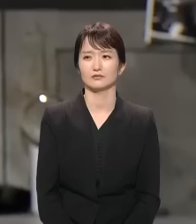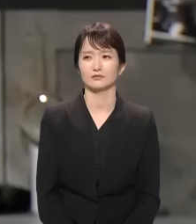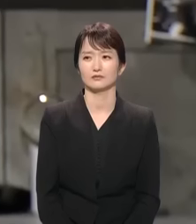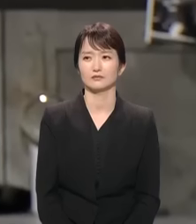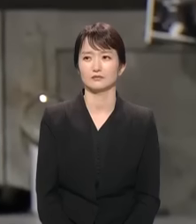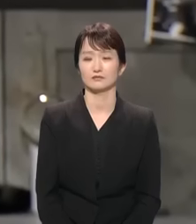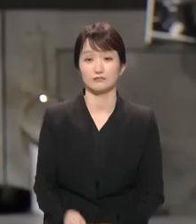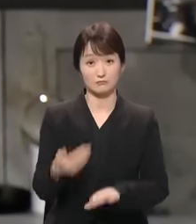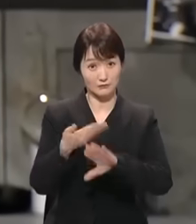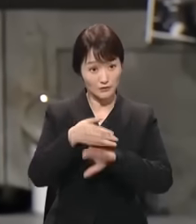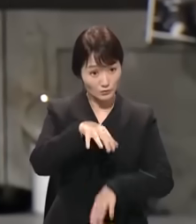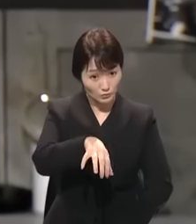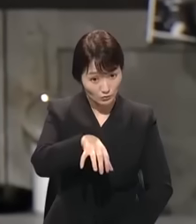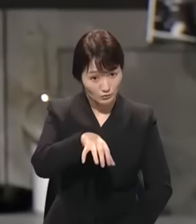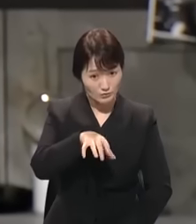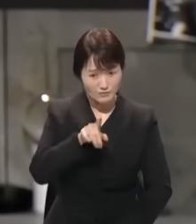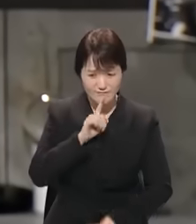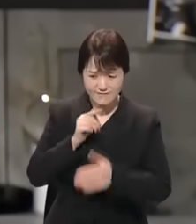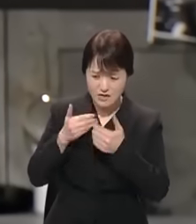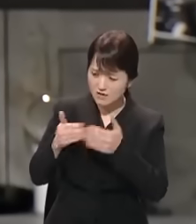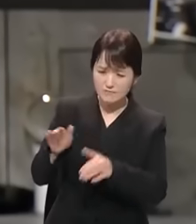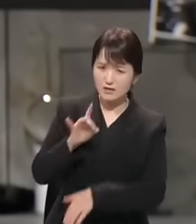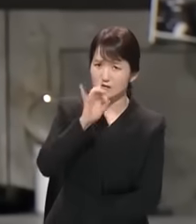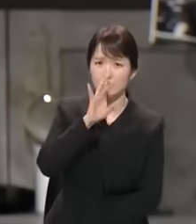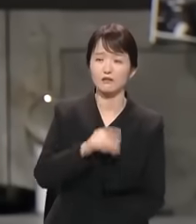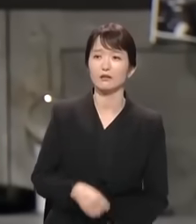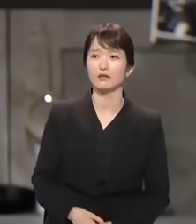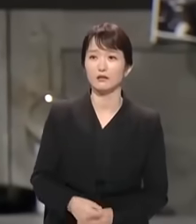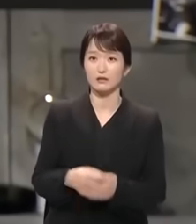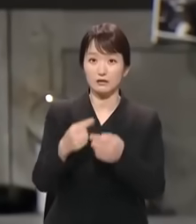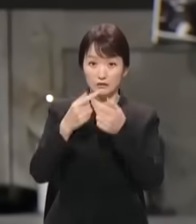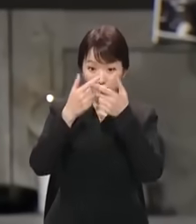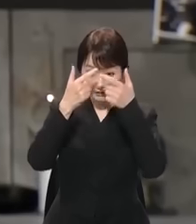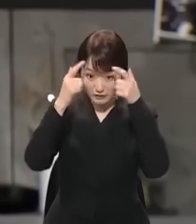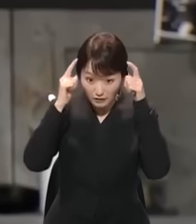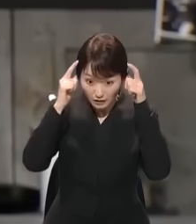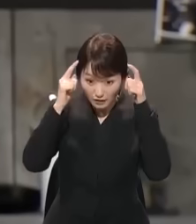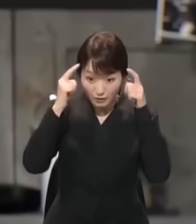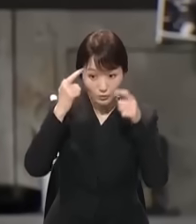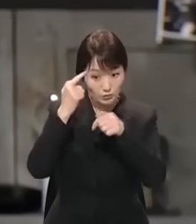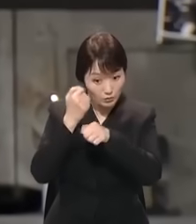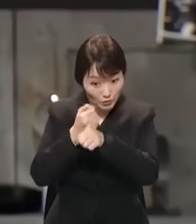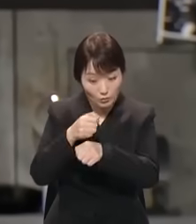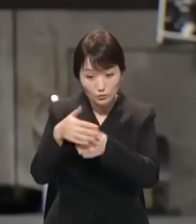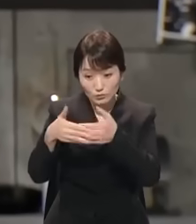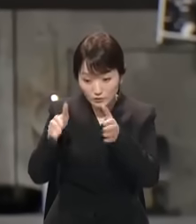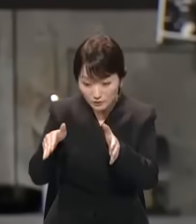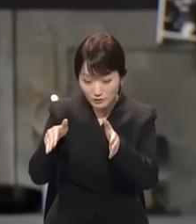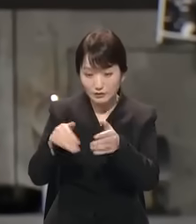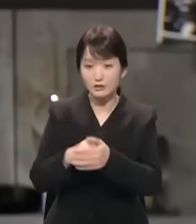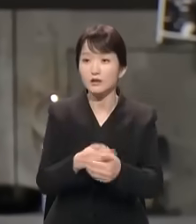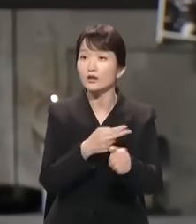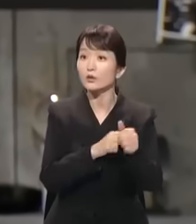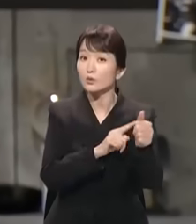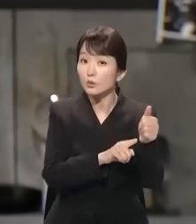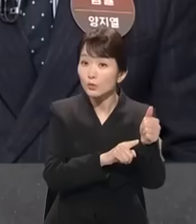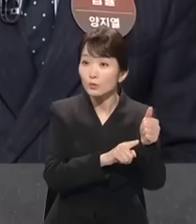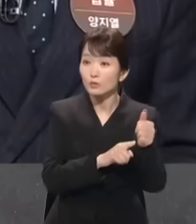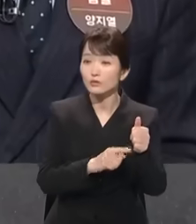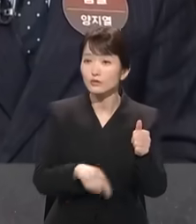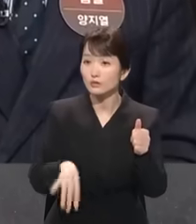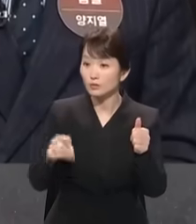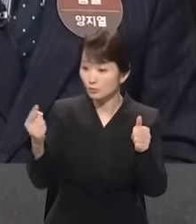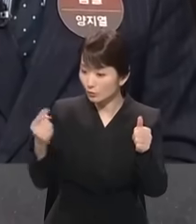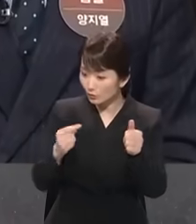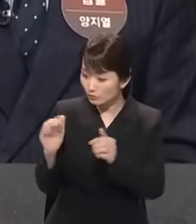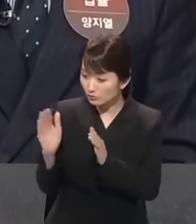다른 데서 그래서도 있을 수 없는 일이긴 하지만 대학교 연구실입니다 여기는 근데 교수가 그 연구실의 실험실에 처음 나온